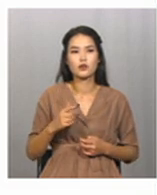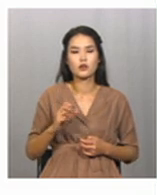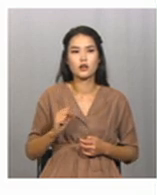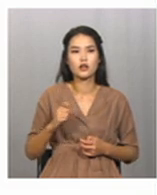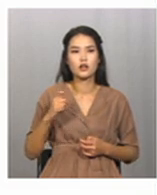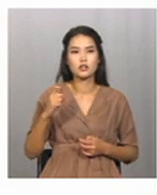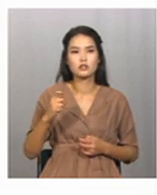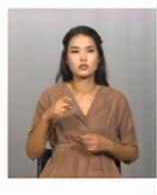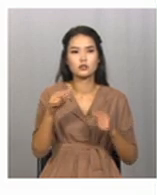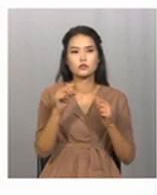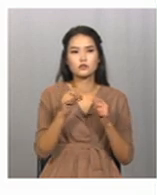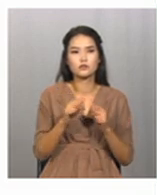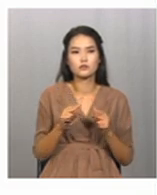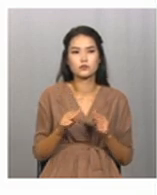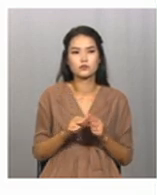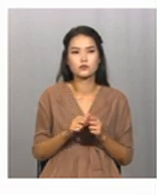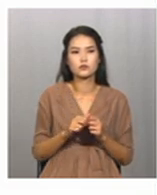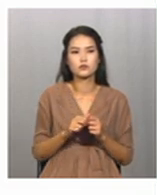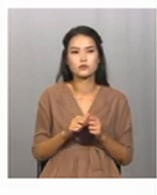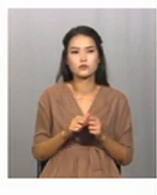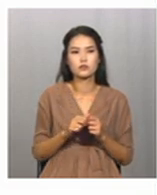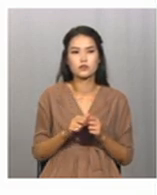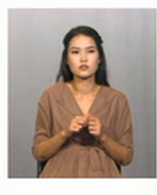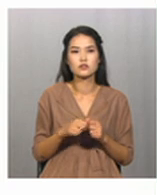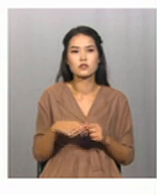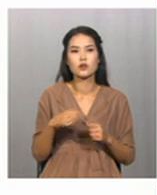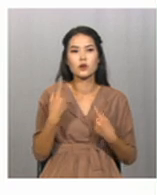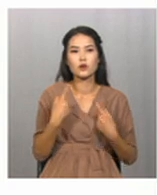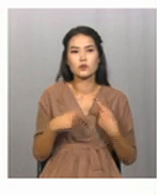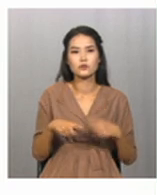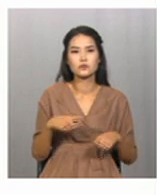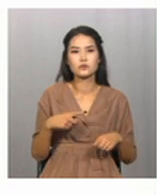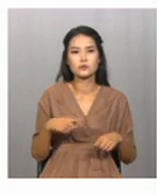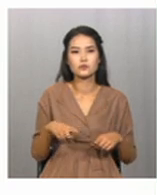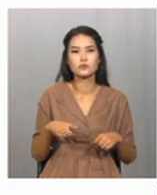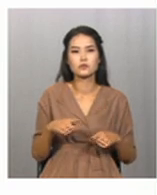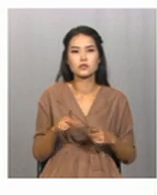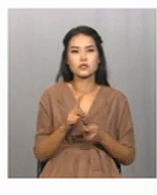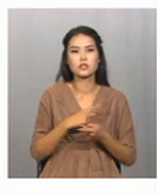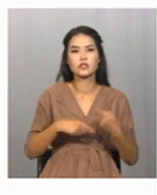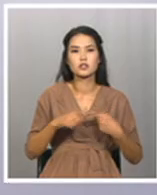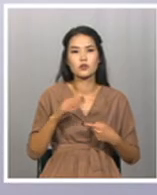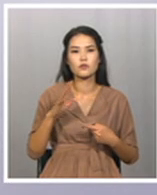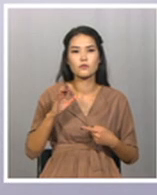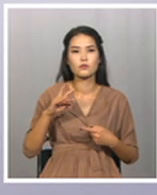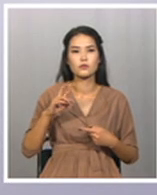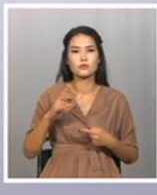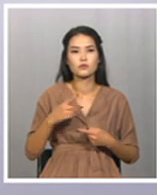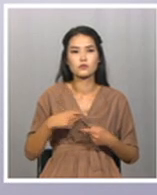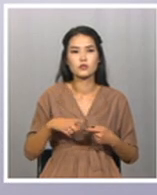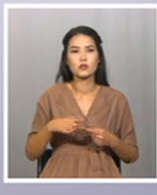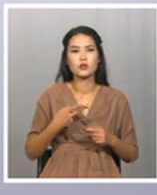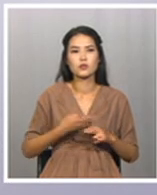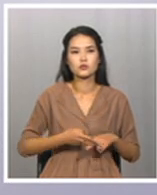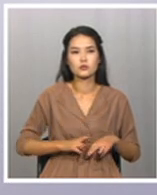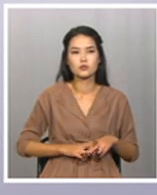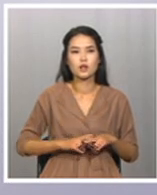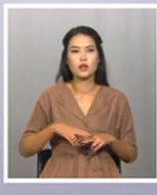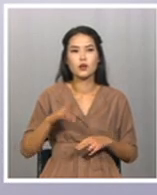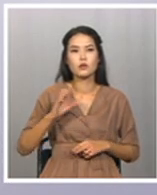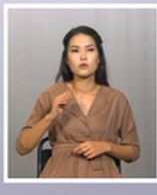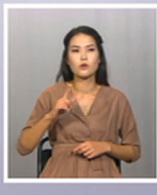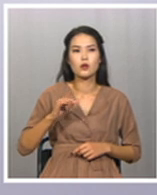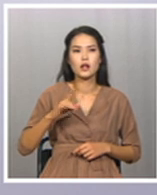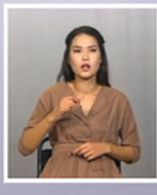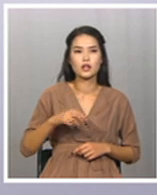болатын X-тің логарифмі функциялары, өз әрі кері функциялар. Сондықтан